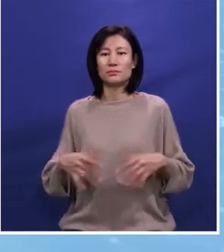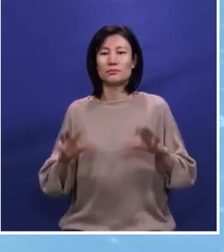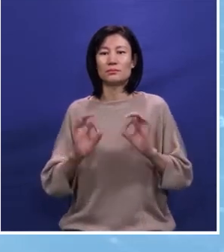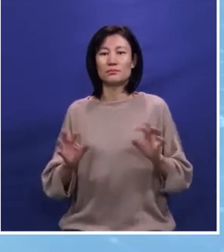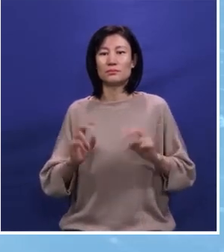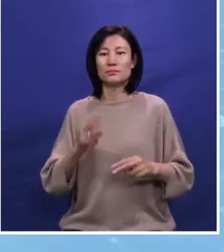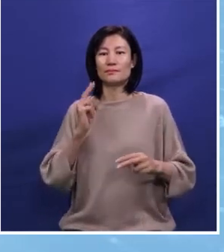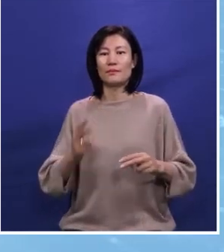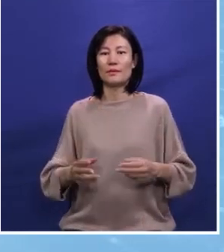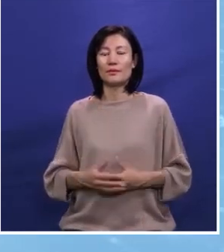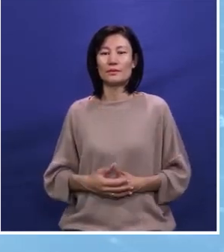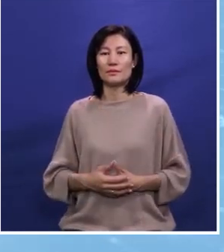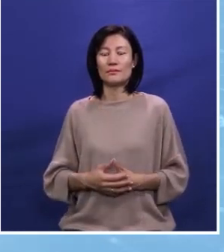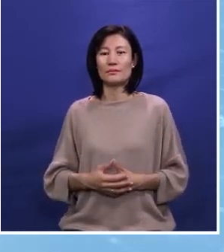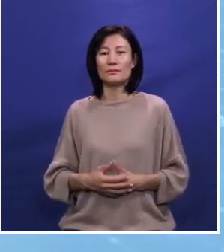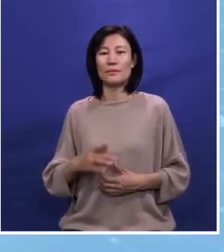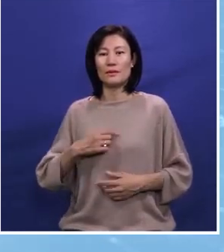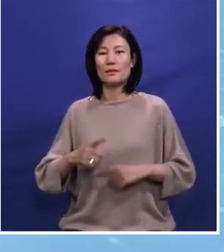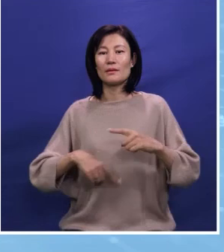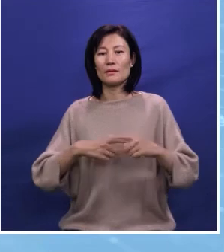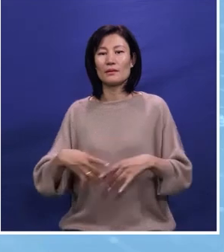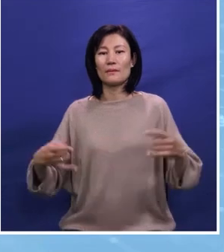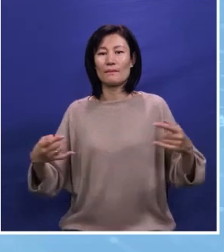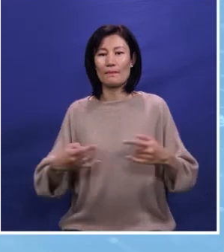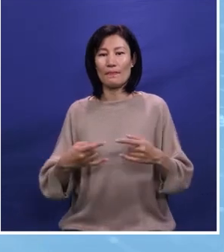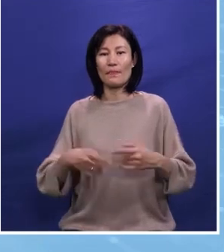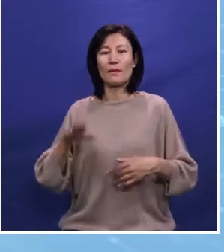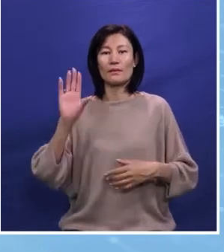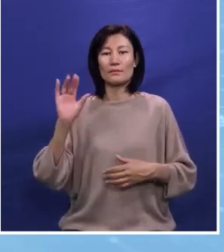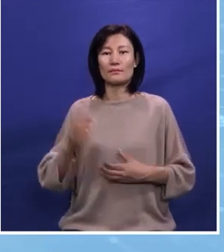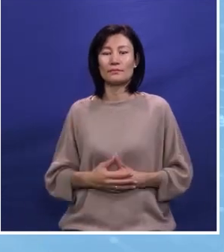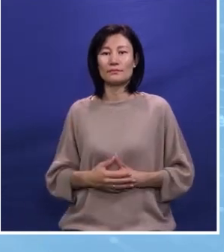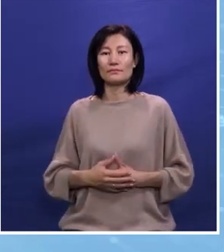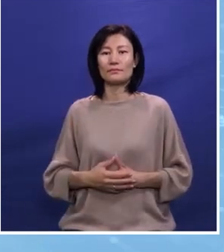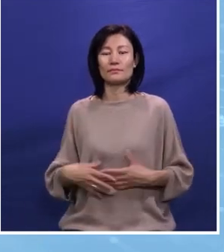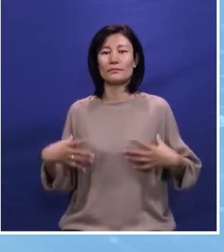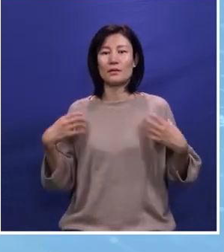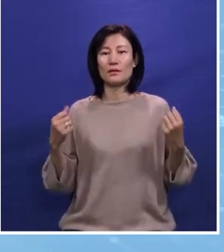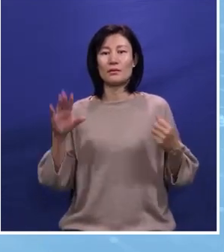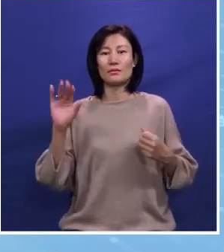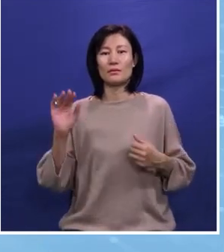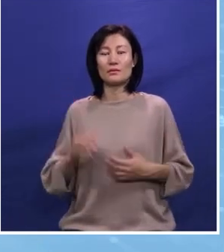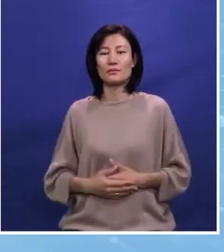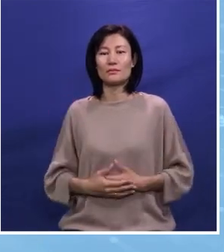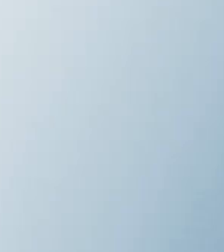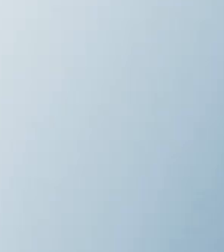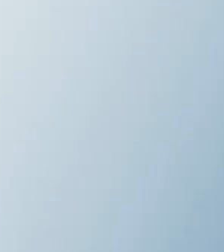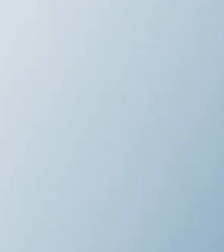Әріптестерімнің бүгінге дайындаған ақпараттар легі осындай болды. Мен сіздермен келесі эфирге дейін қоштасамын. Амандықта жүздескенше.